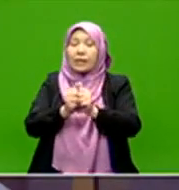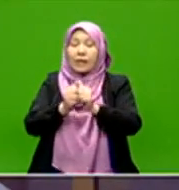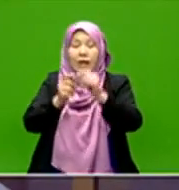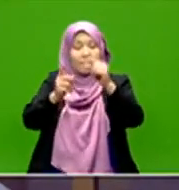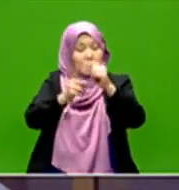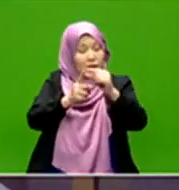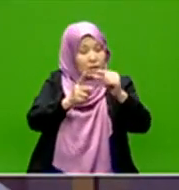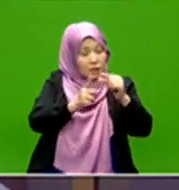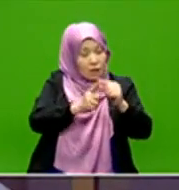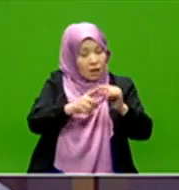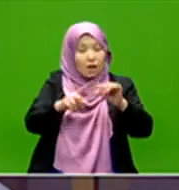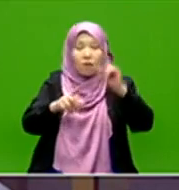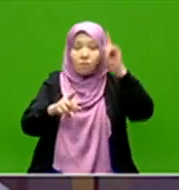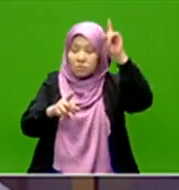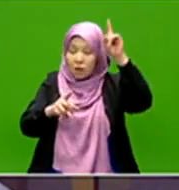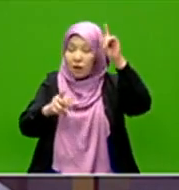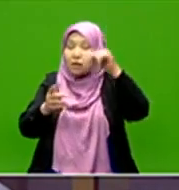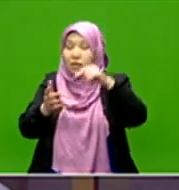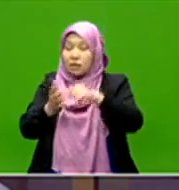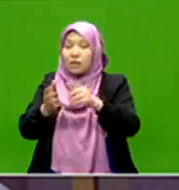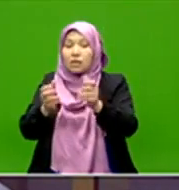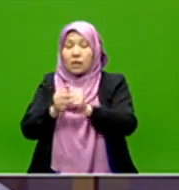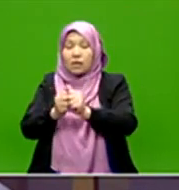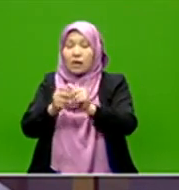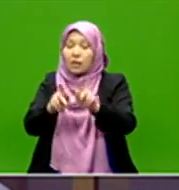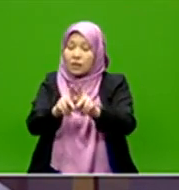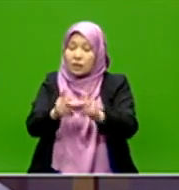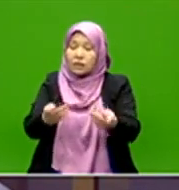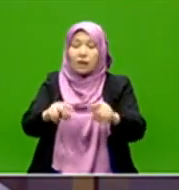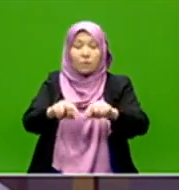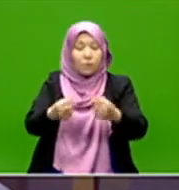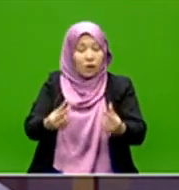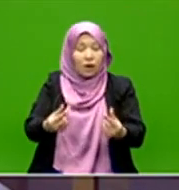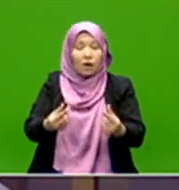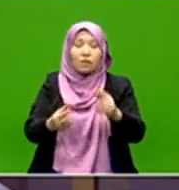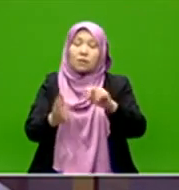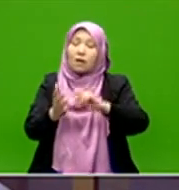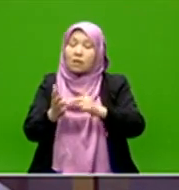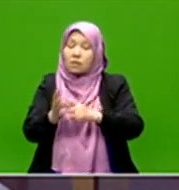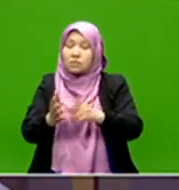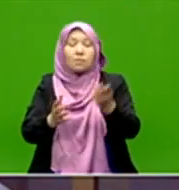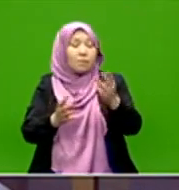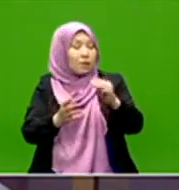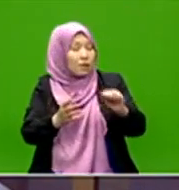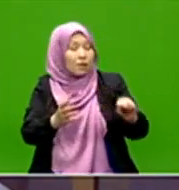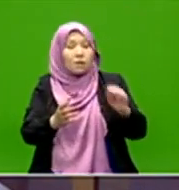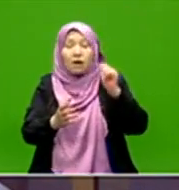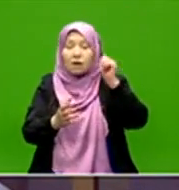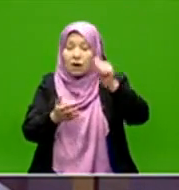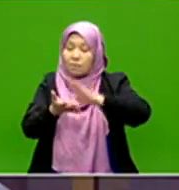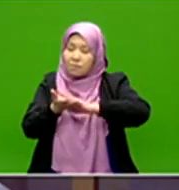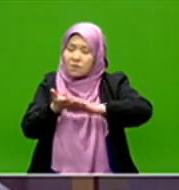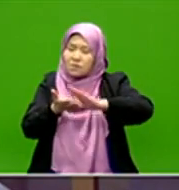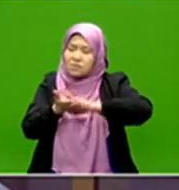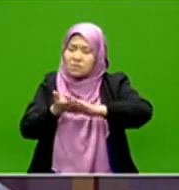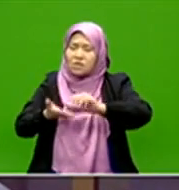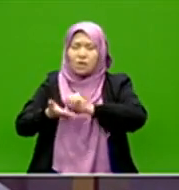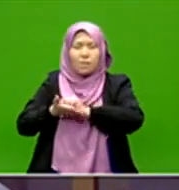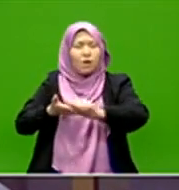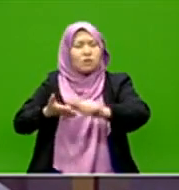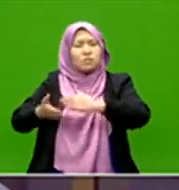ayat-ayat Allah Subhanahu Wa Taala dengan kitab Al-Quran ini, kesannya mereka akan menyucikan diri, ya.